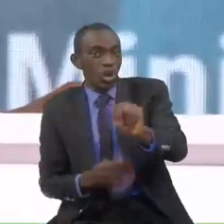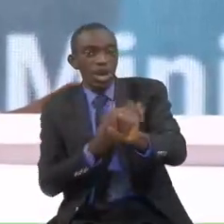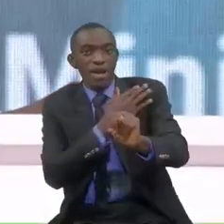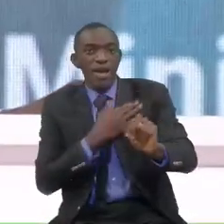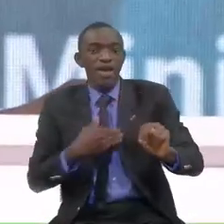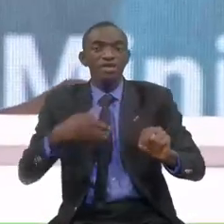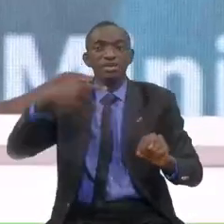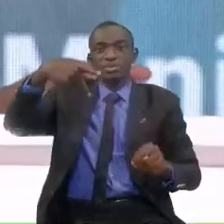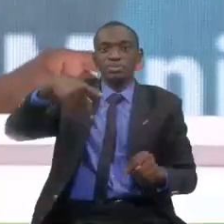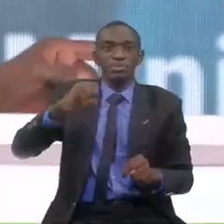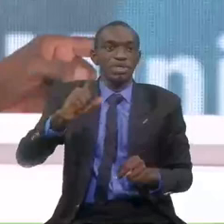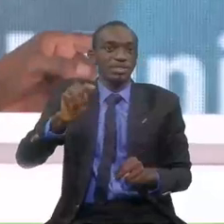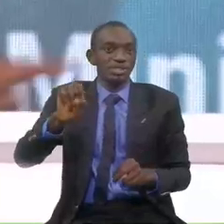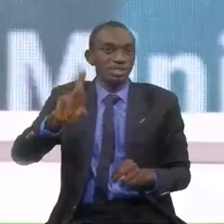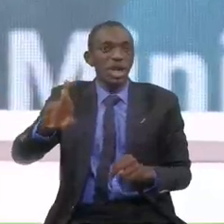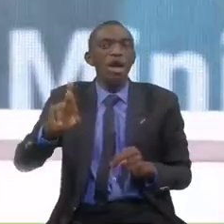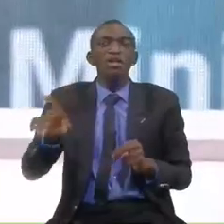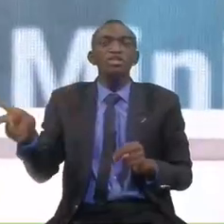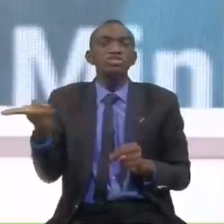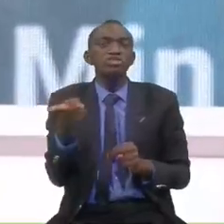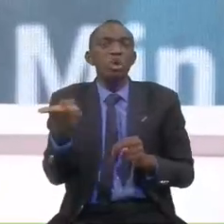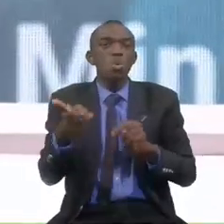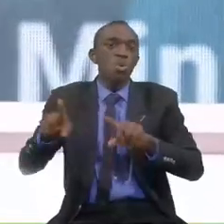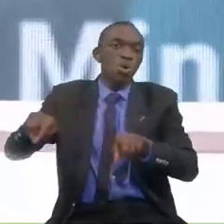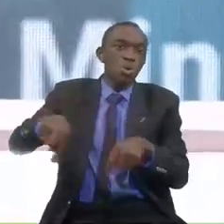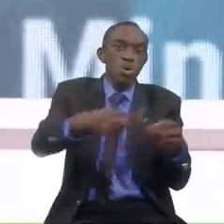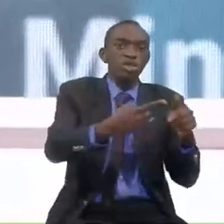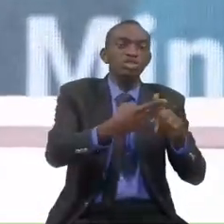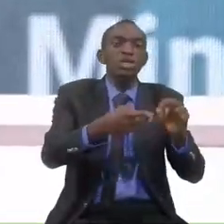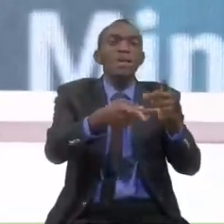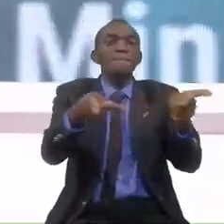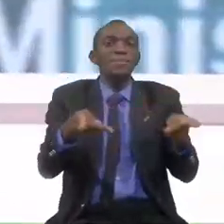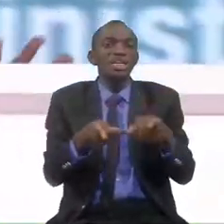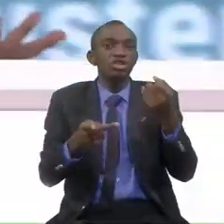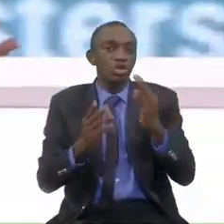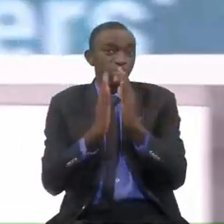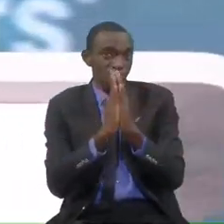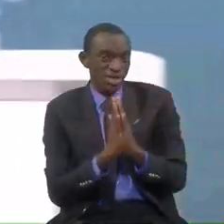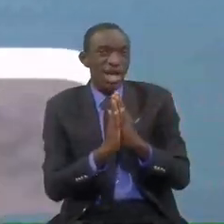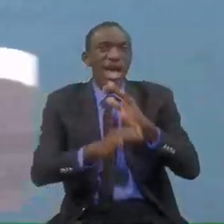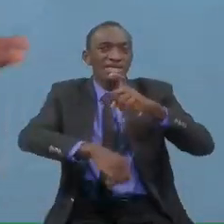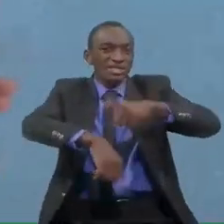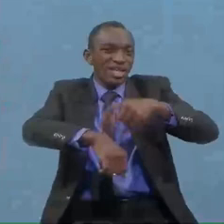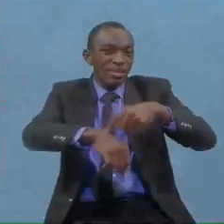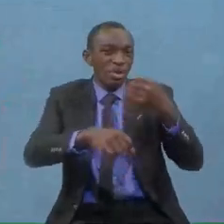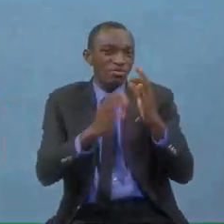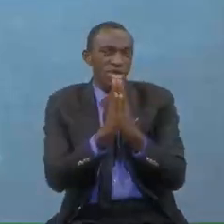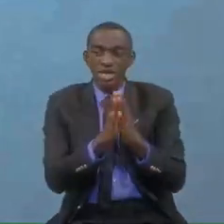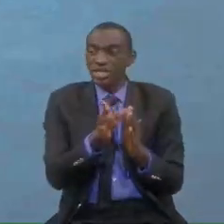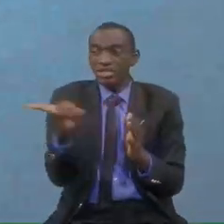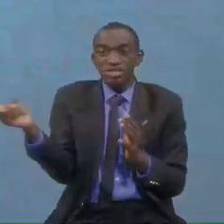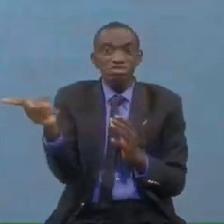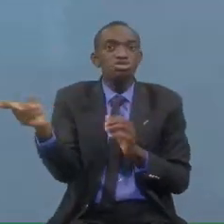allaient au lieu de la prière, au temple, à l'heure de la prière. Ils n'ont pas